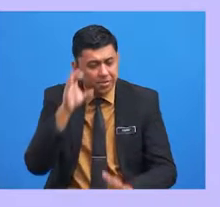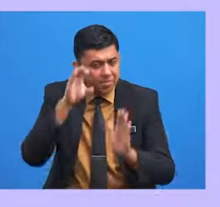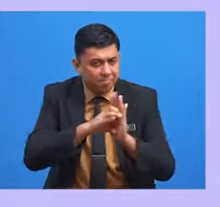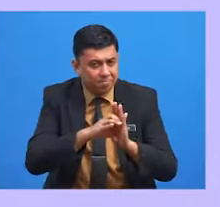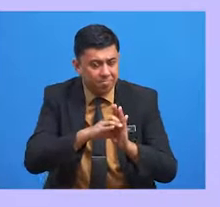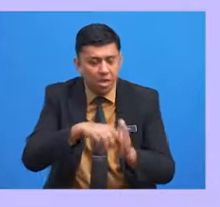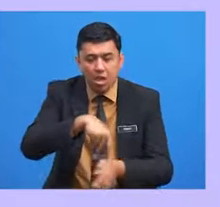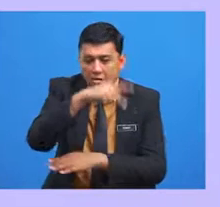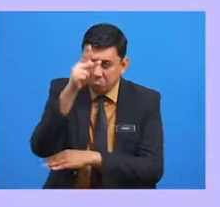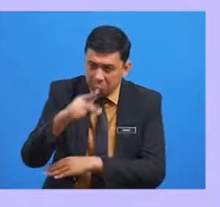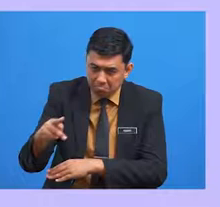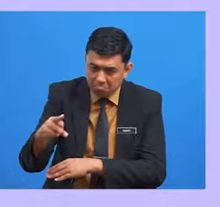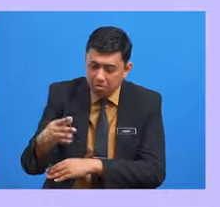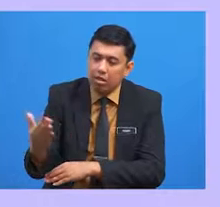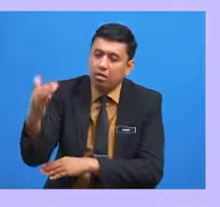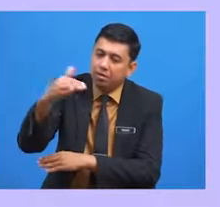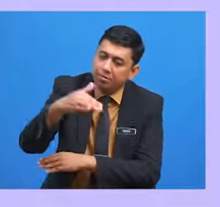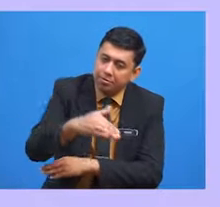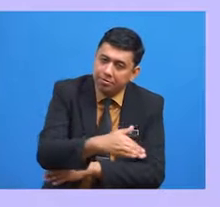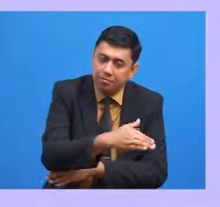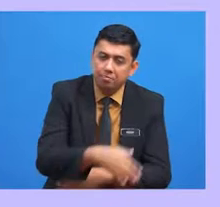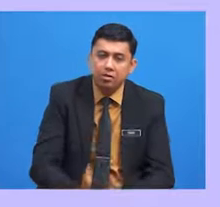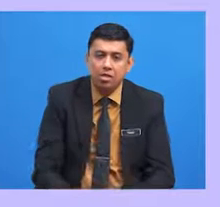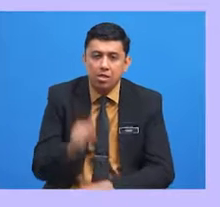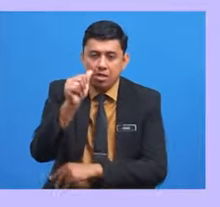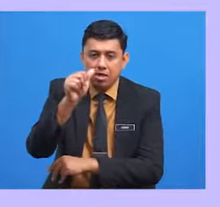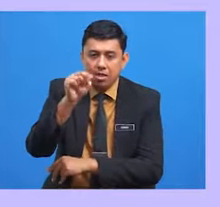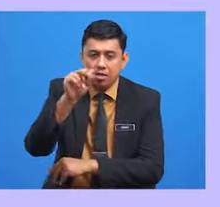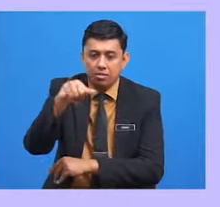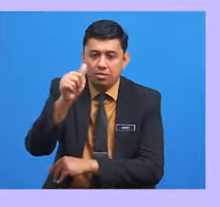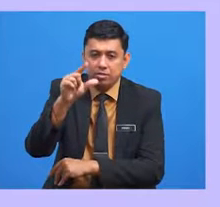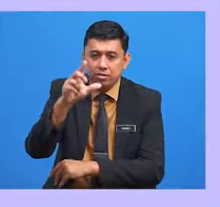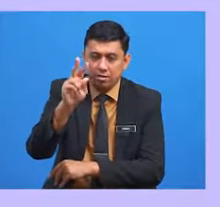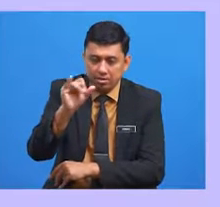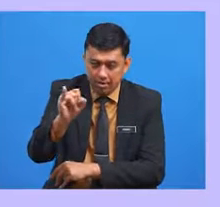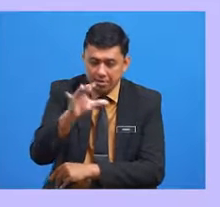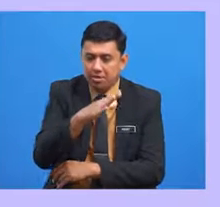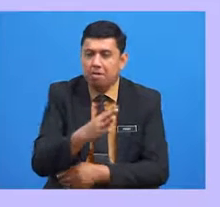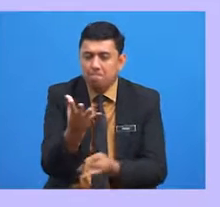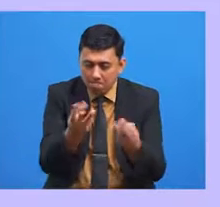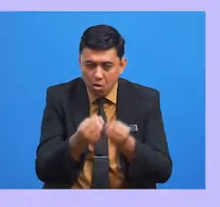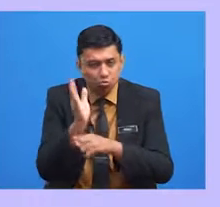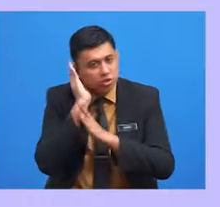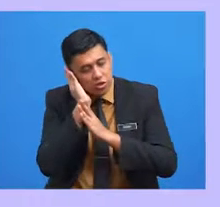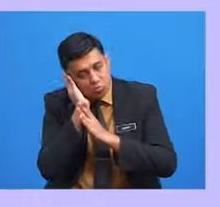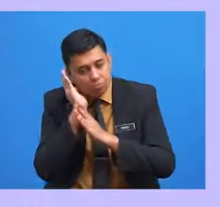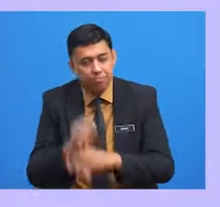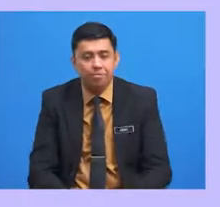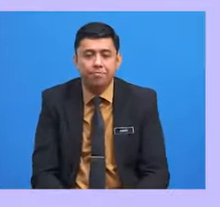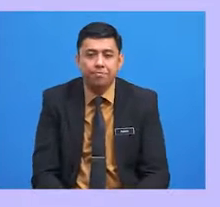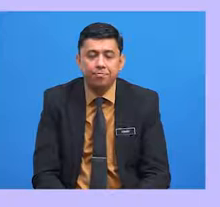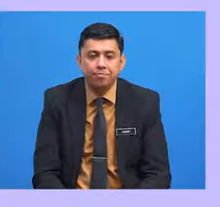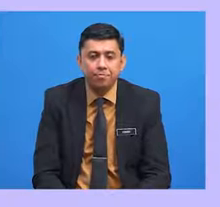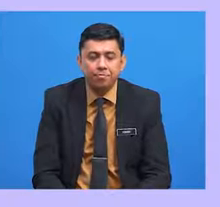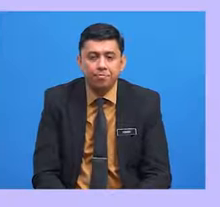lebih landai atau tipsnya anjali nak tidur. Kenapa saya sebut nak tidur? Sebab keluk keanjalan